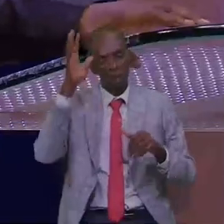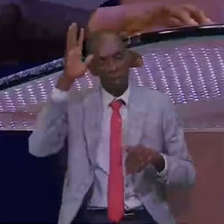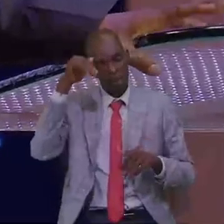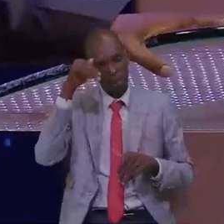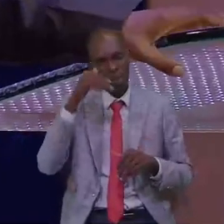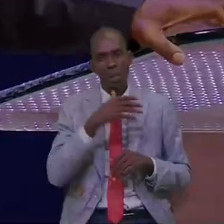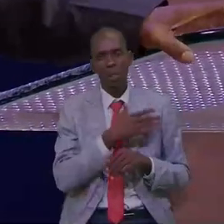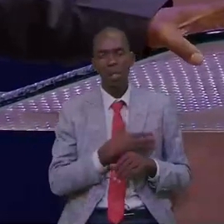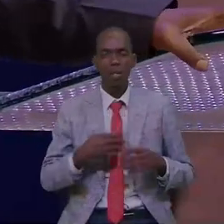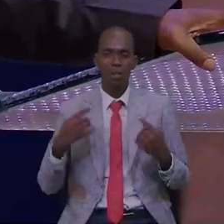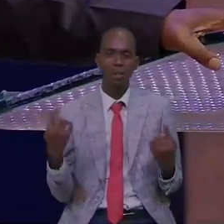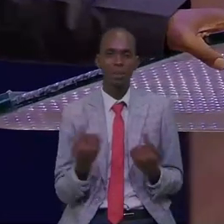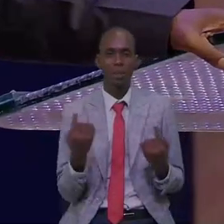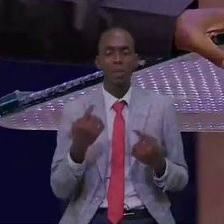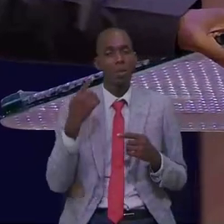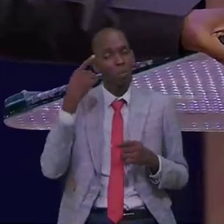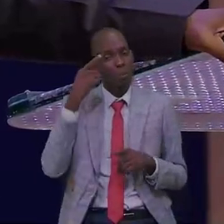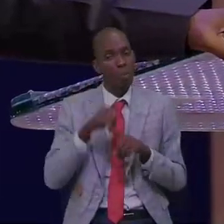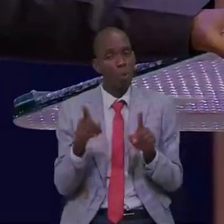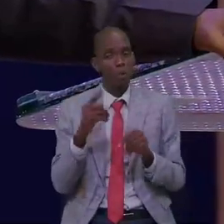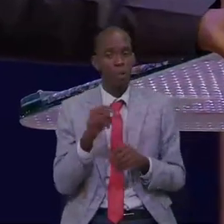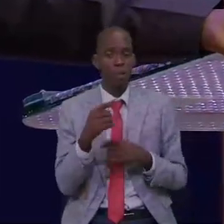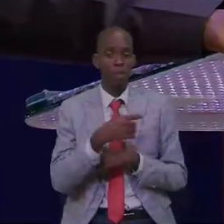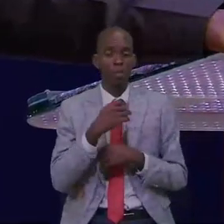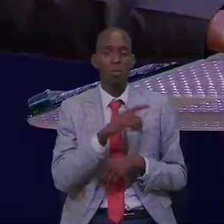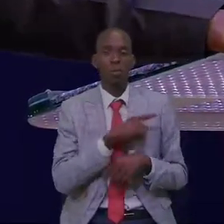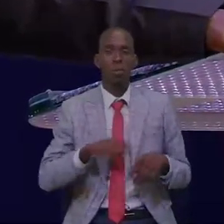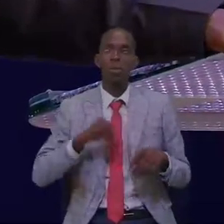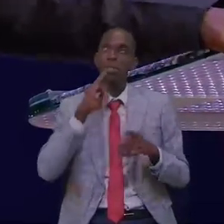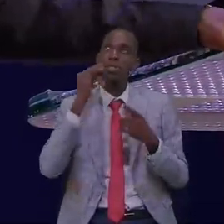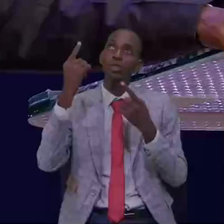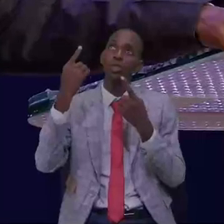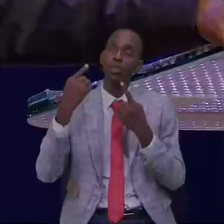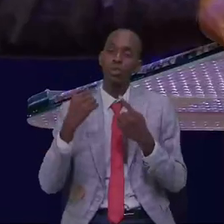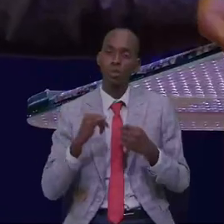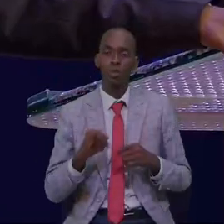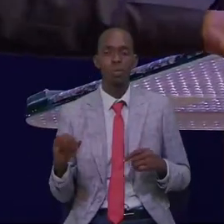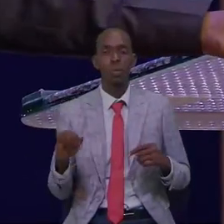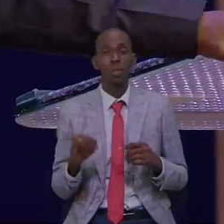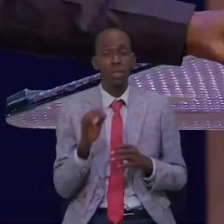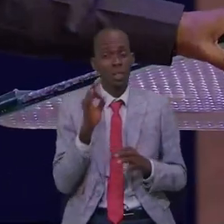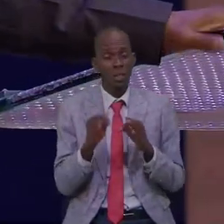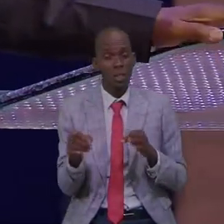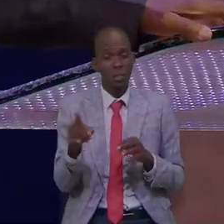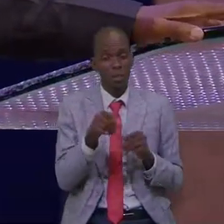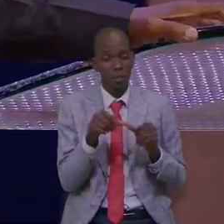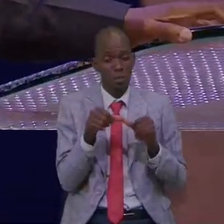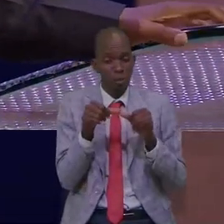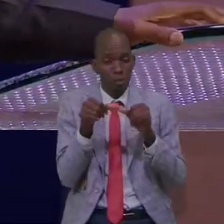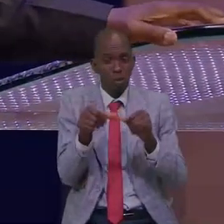pécheurs. Mais le jour du Seigneur s'approche, le jour du Seigneur vient. Finalement, s'ils sont